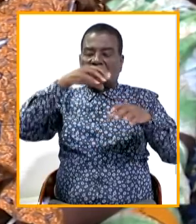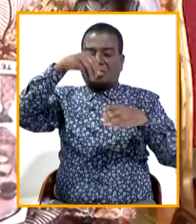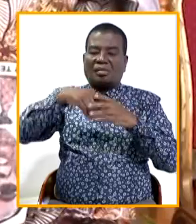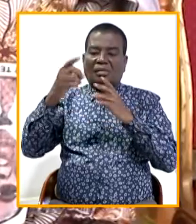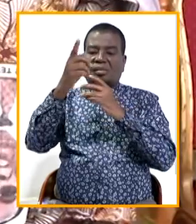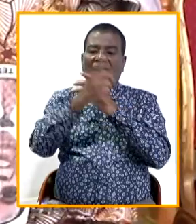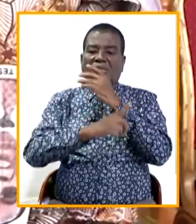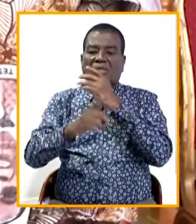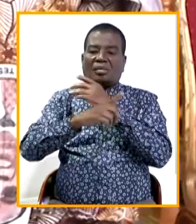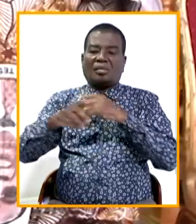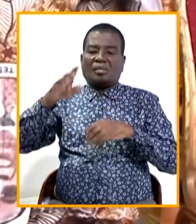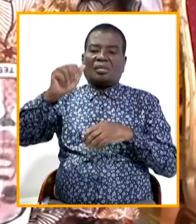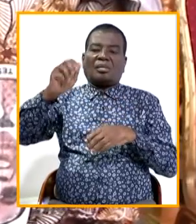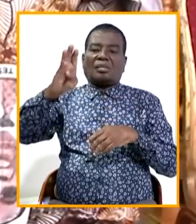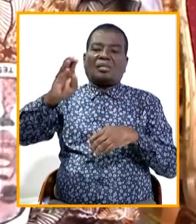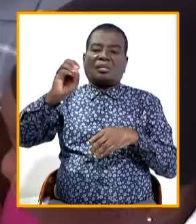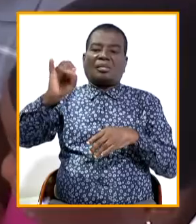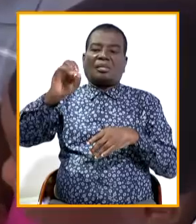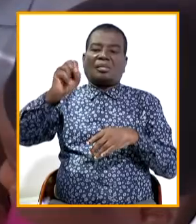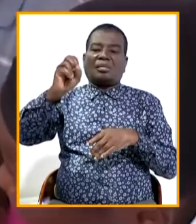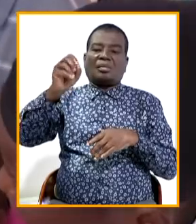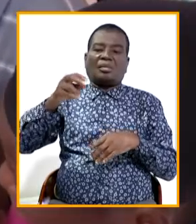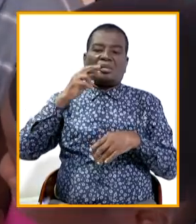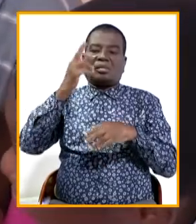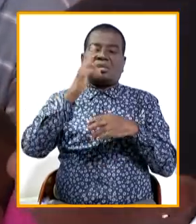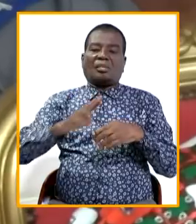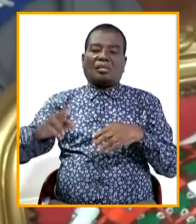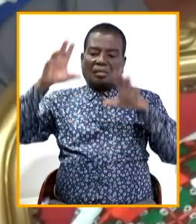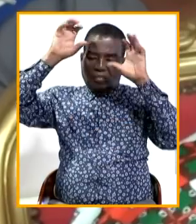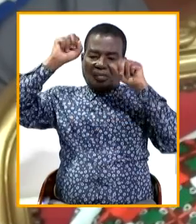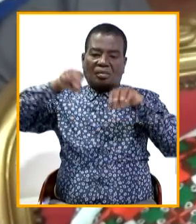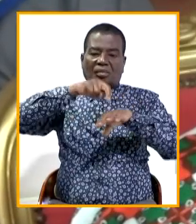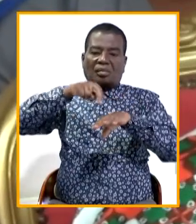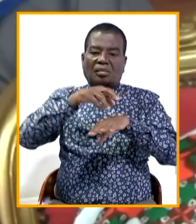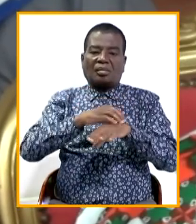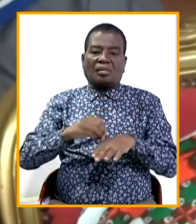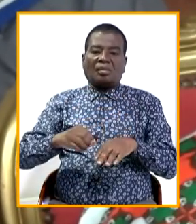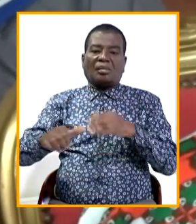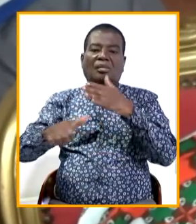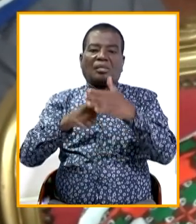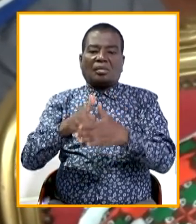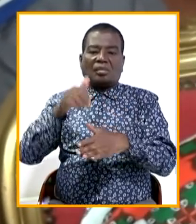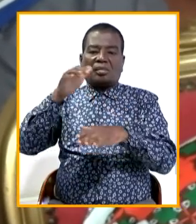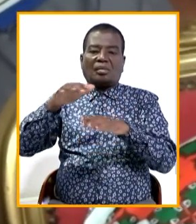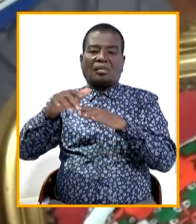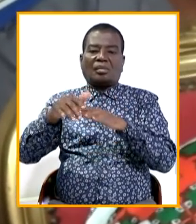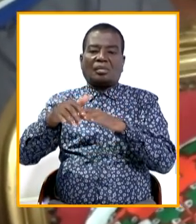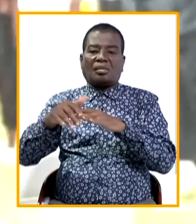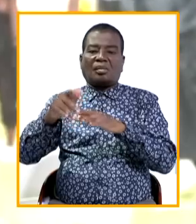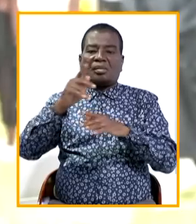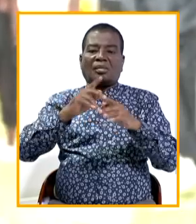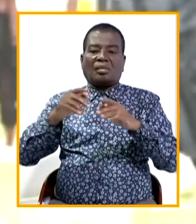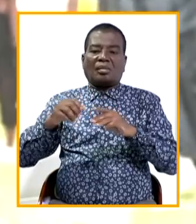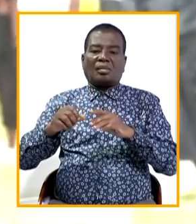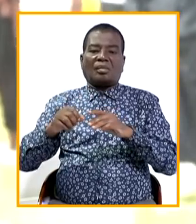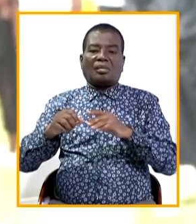d'Abouasso, pour rendre hommage au chef de l'État Alassane Ouattara. L'événement placé sous le signe de la gratitude a